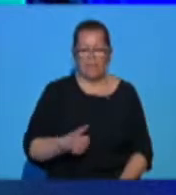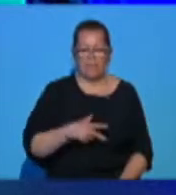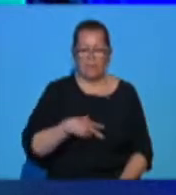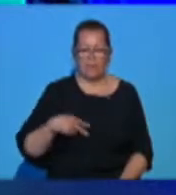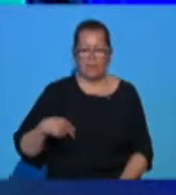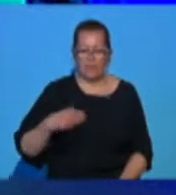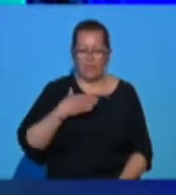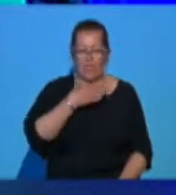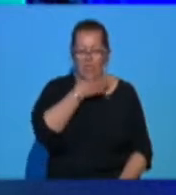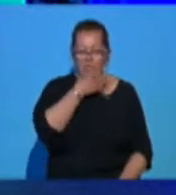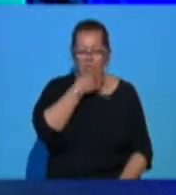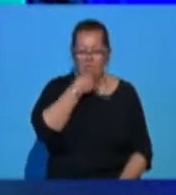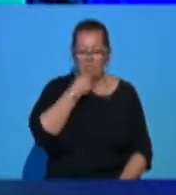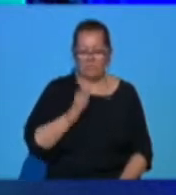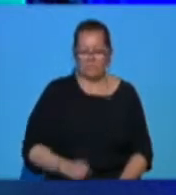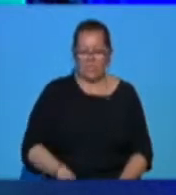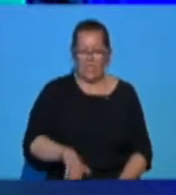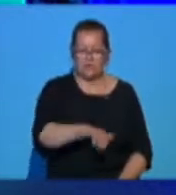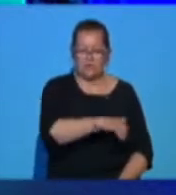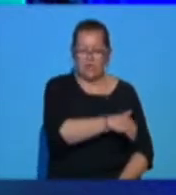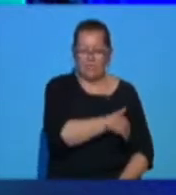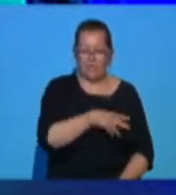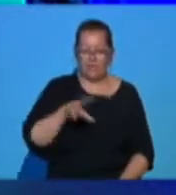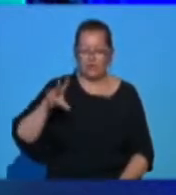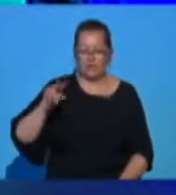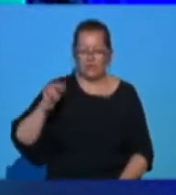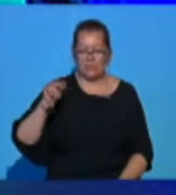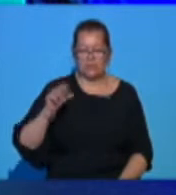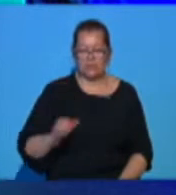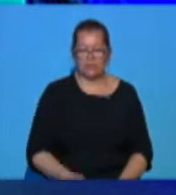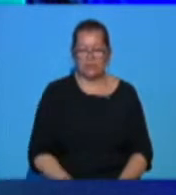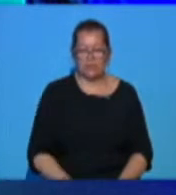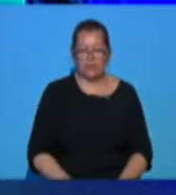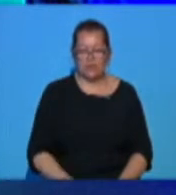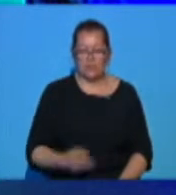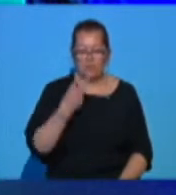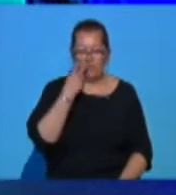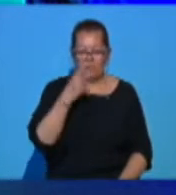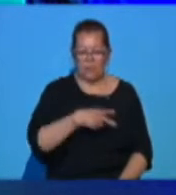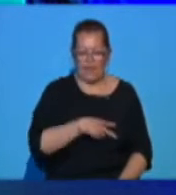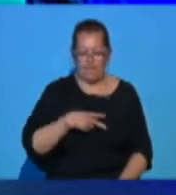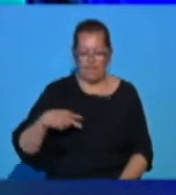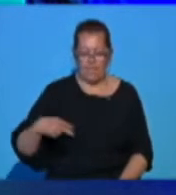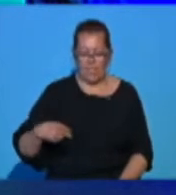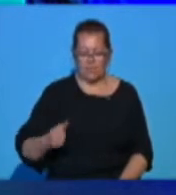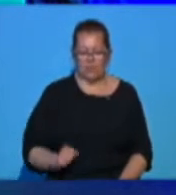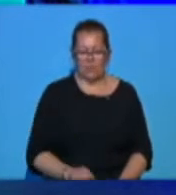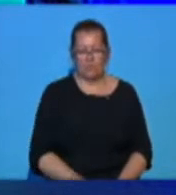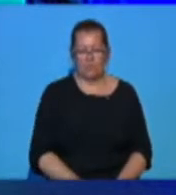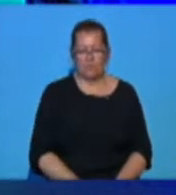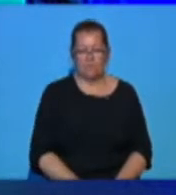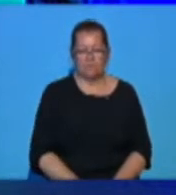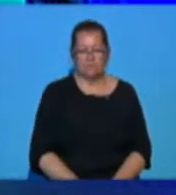Mâine vremea se menține călduroasă, cu maxime de peste 30 de grade Celsius. Detalii la rubrica Meteo.